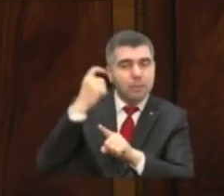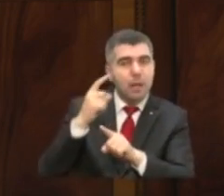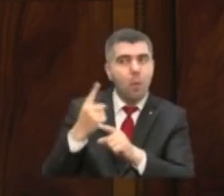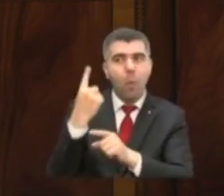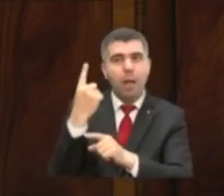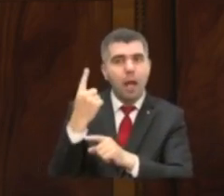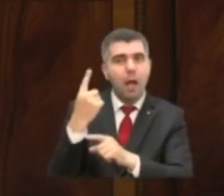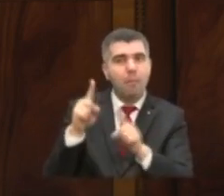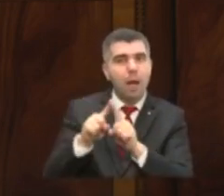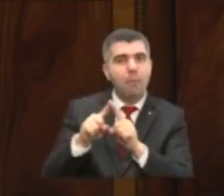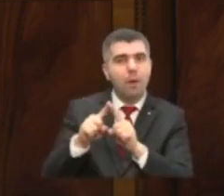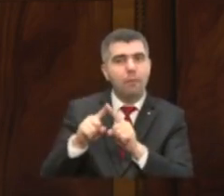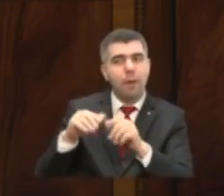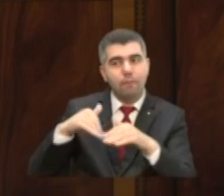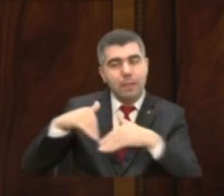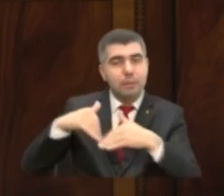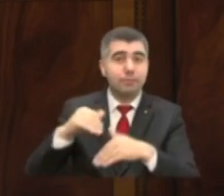تيفكر في ولده اللي في الزنقة.